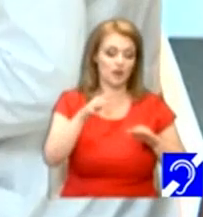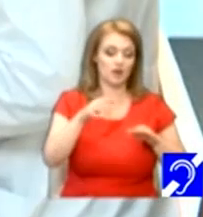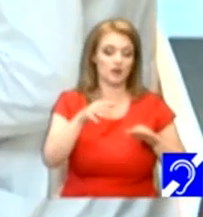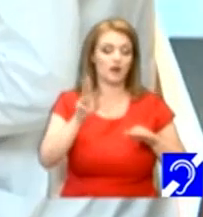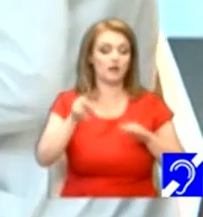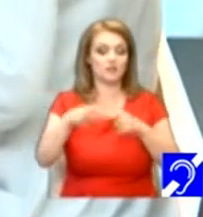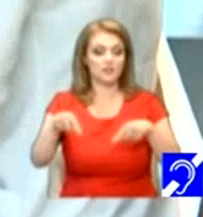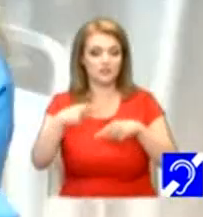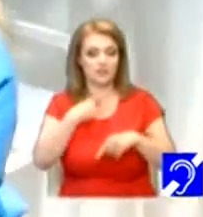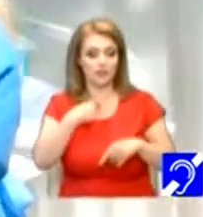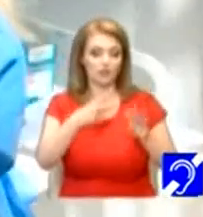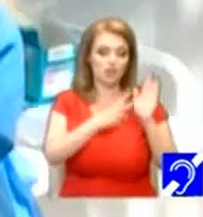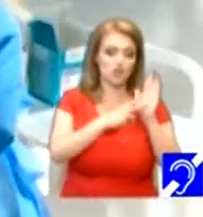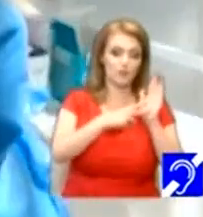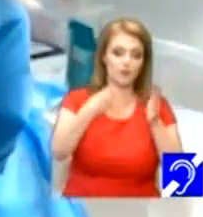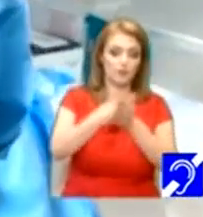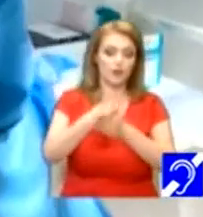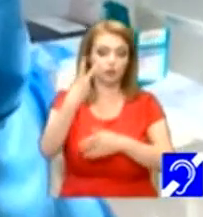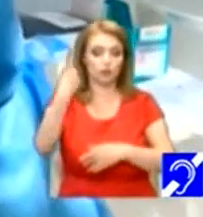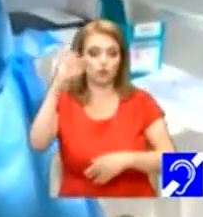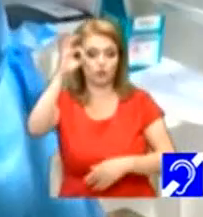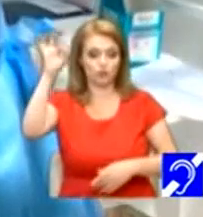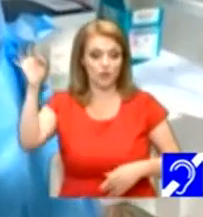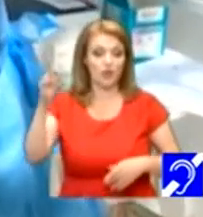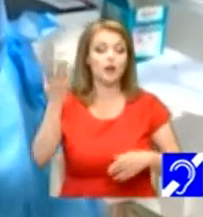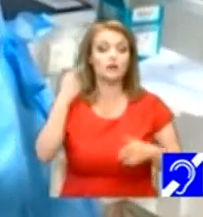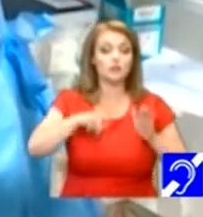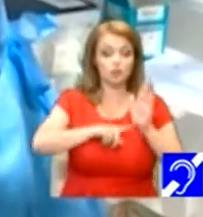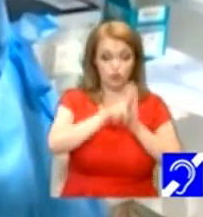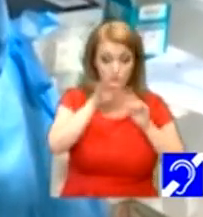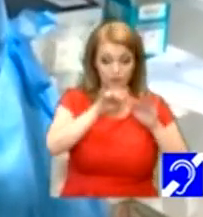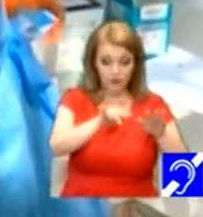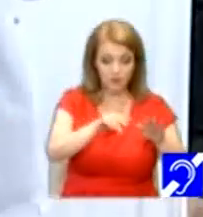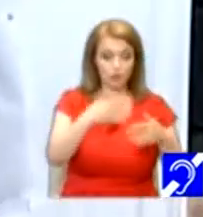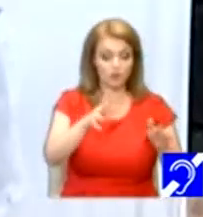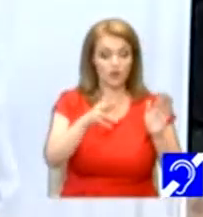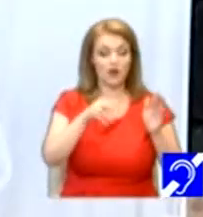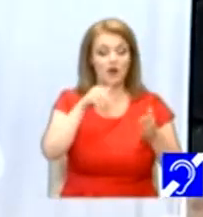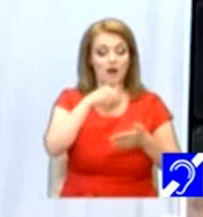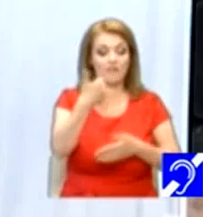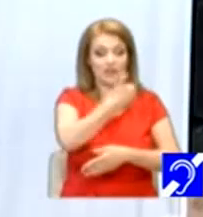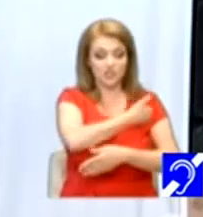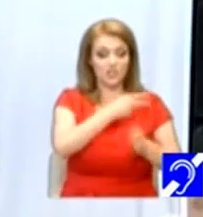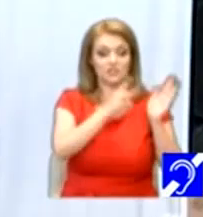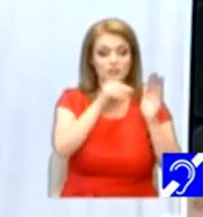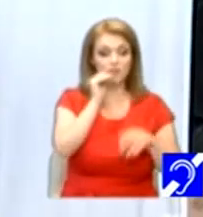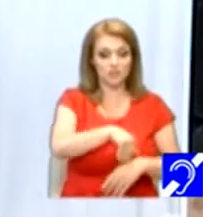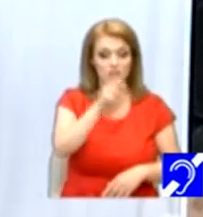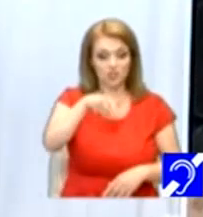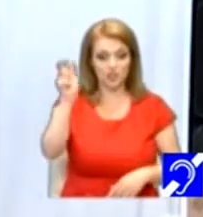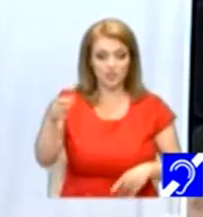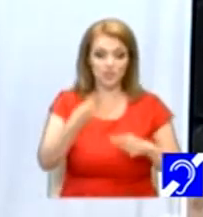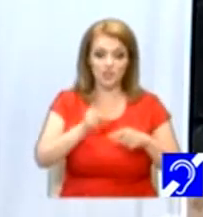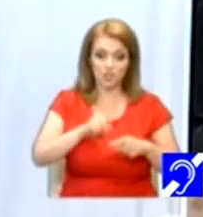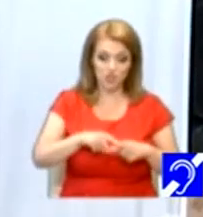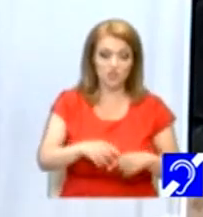la 21. De la începutul campaniei de vaccinare, peste 793.000 de cetățeni au fost imunizați, dintre